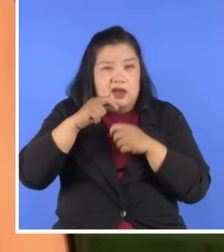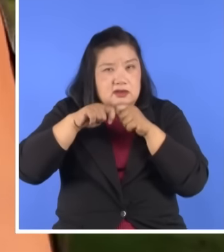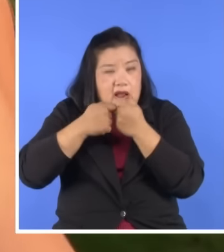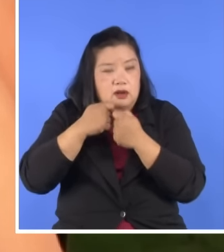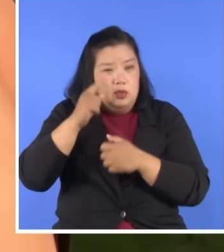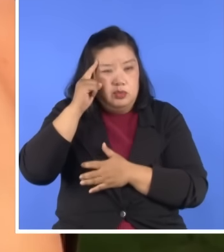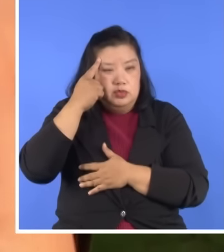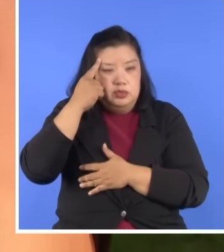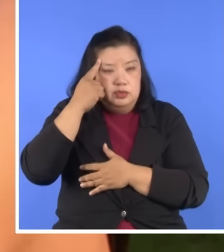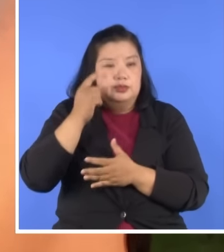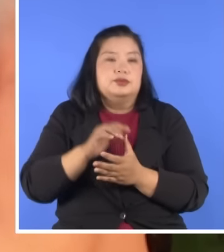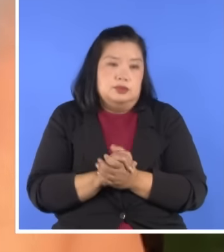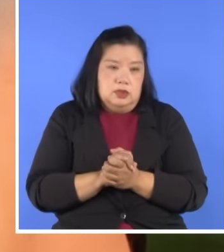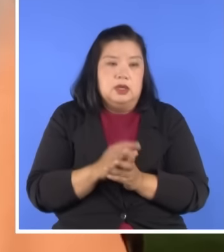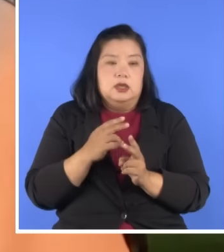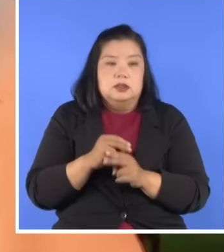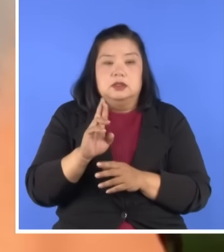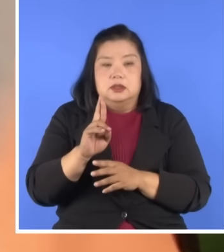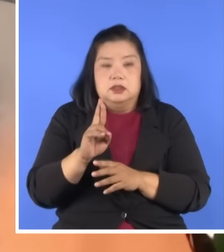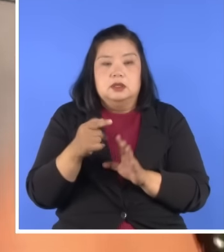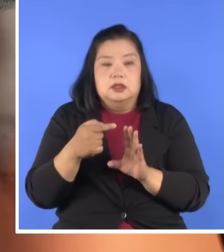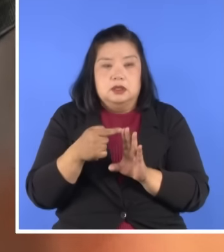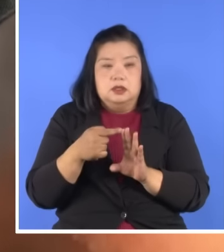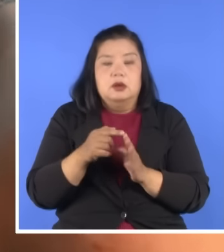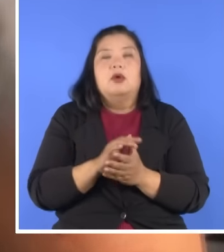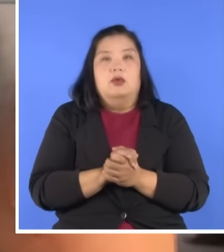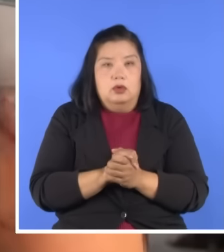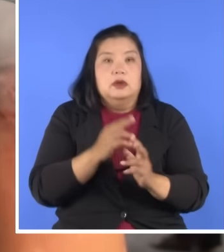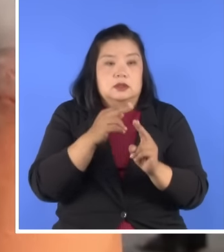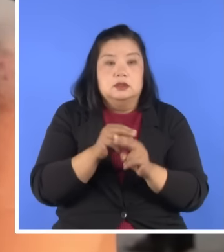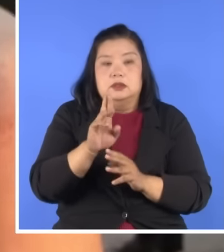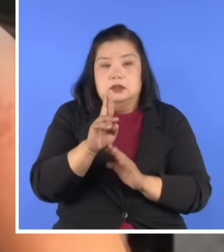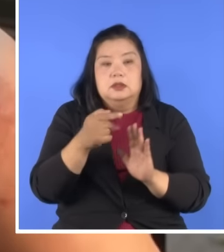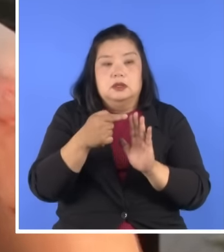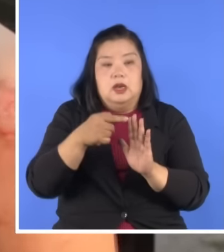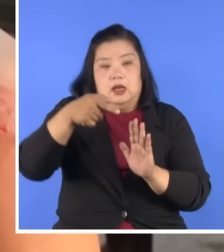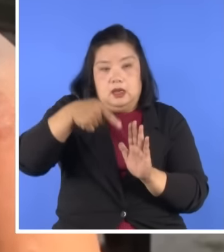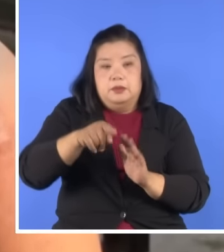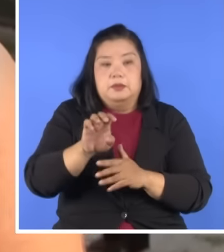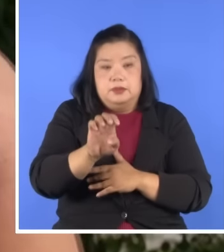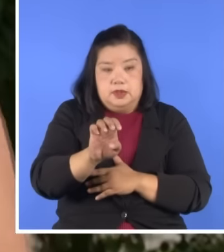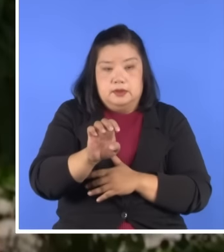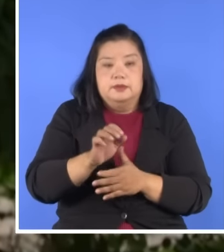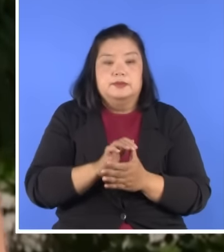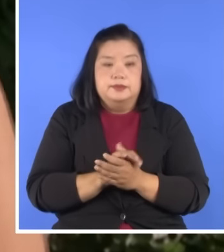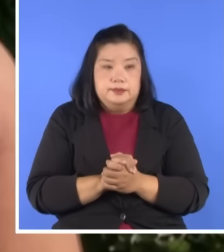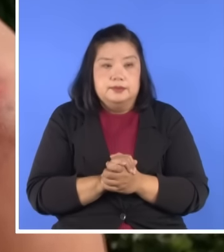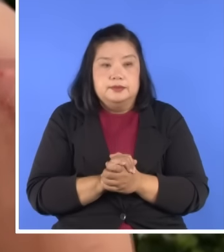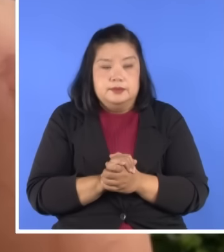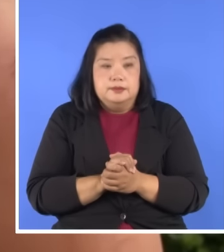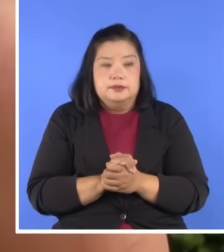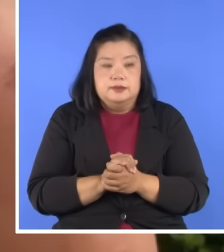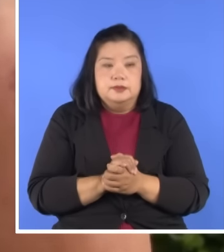เนี่ยพบนายรพีอ๋อชื่อคุณรพีเออชื่อเหน้าตาอื้อหือคุณ